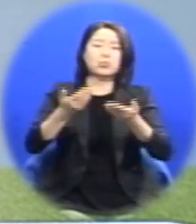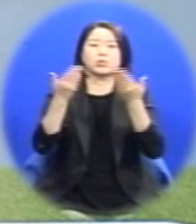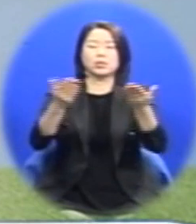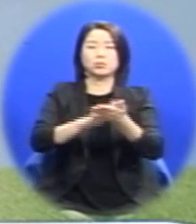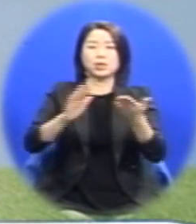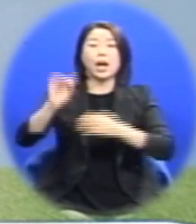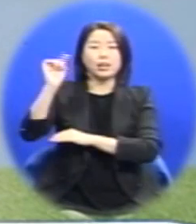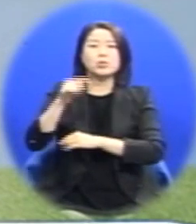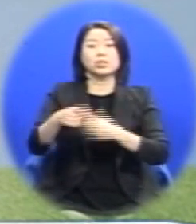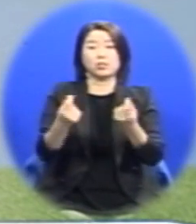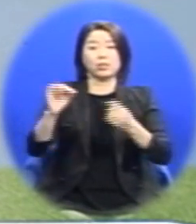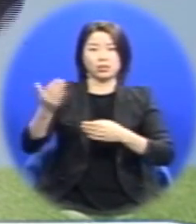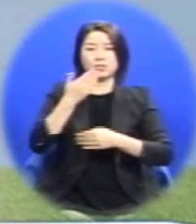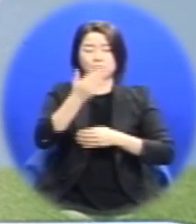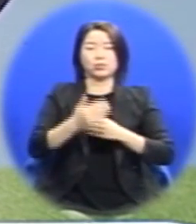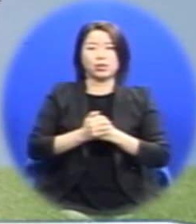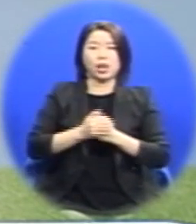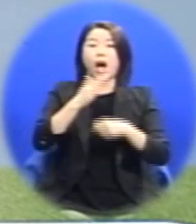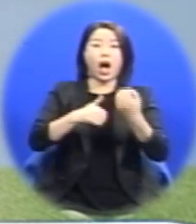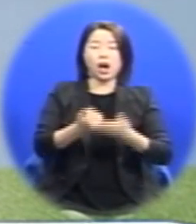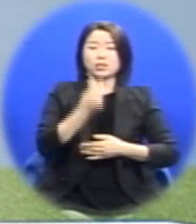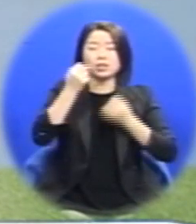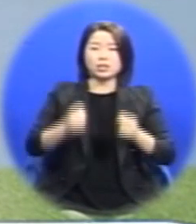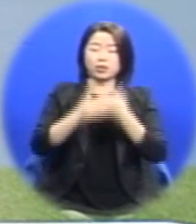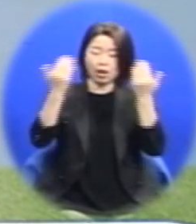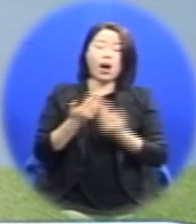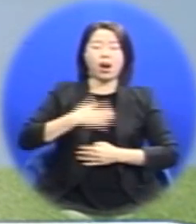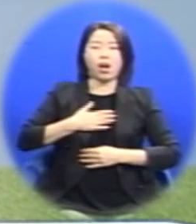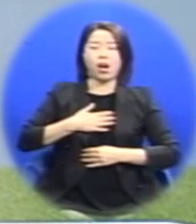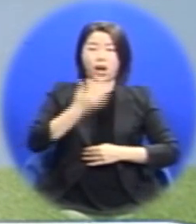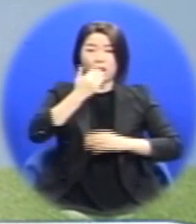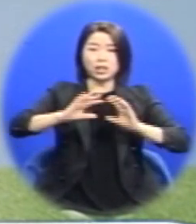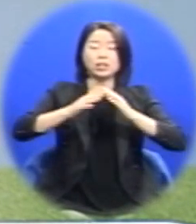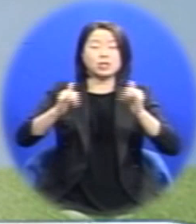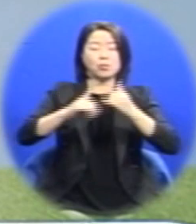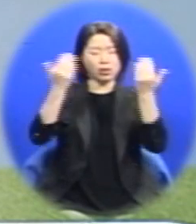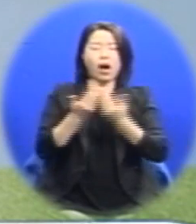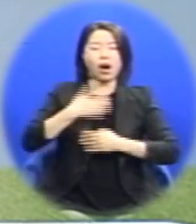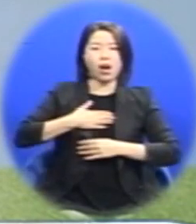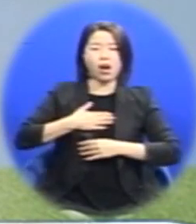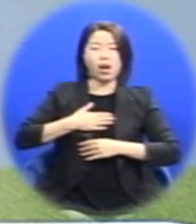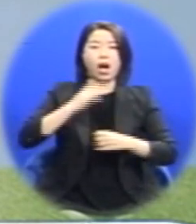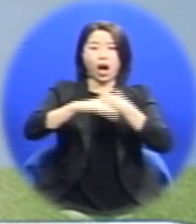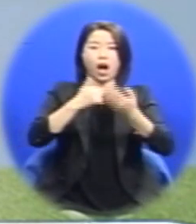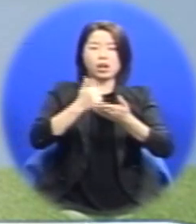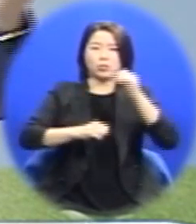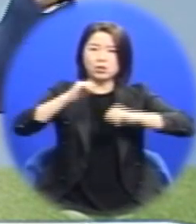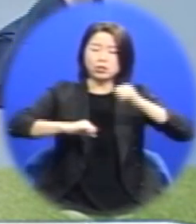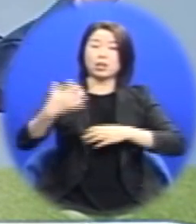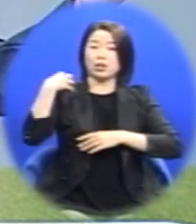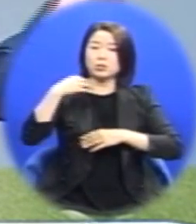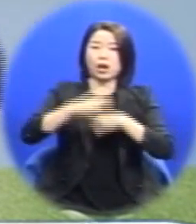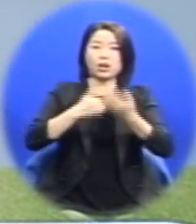다윗이 그렇게 된 거예요. 하나님 살아계신 거 다 알지요. 이스라엘 백성들이면 다 알지요. 하나님이 역사를 주관하시고